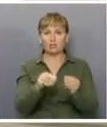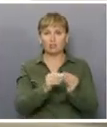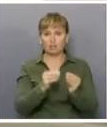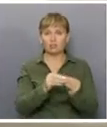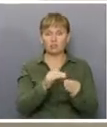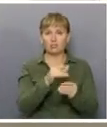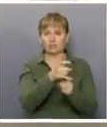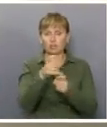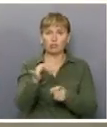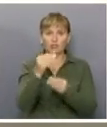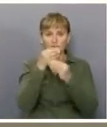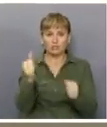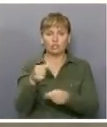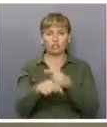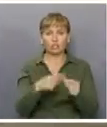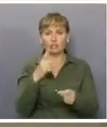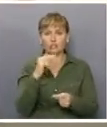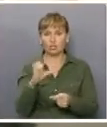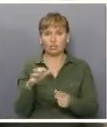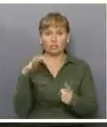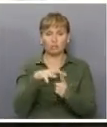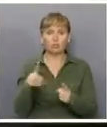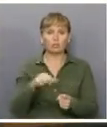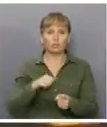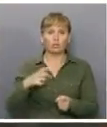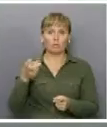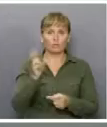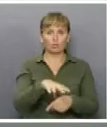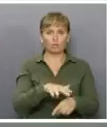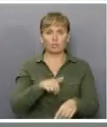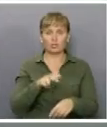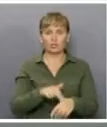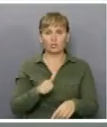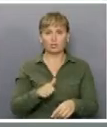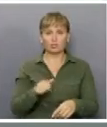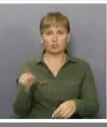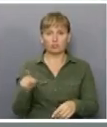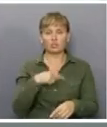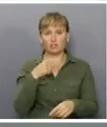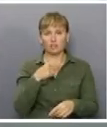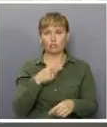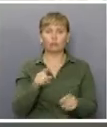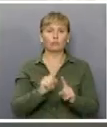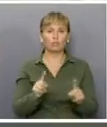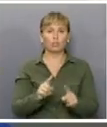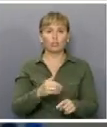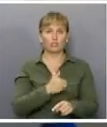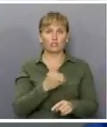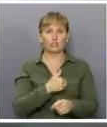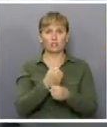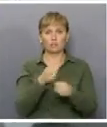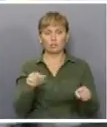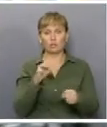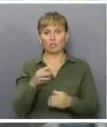мужчина скрылся. Примерно через час после нападения он сам пришел в полицейский участок. Свой поступок мужчина мотивировал желанием избавиться